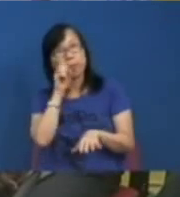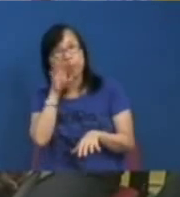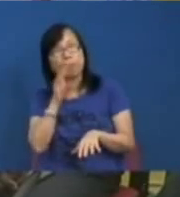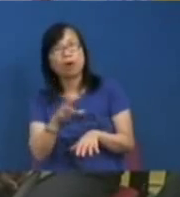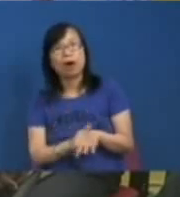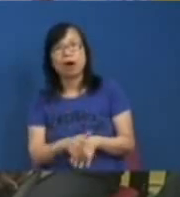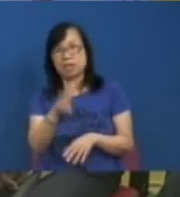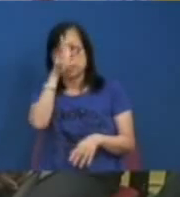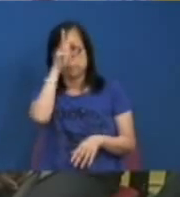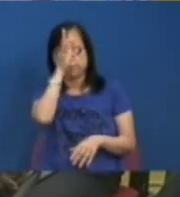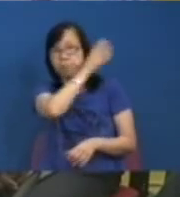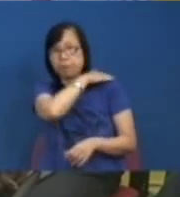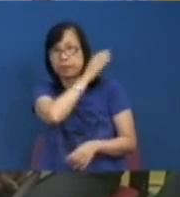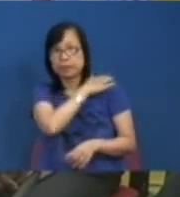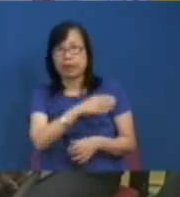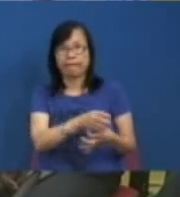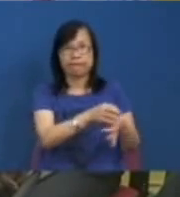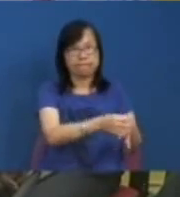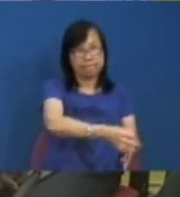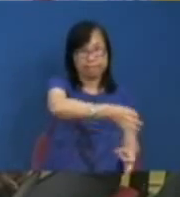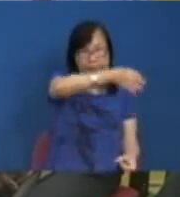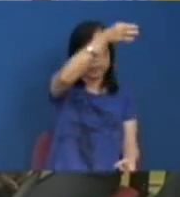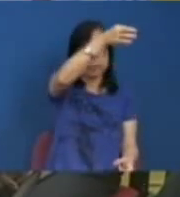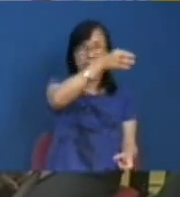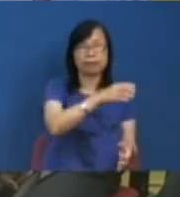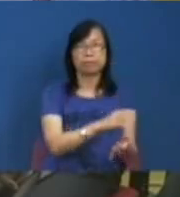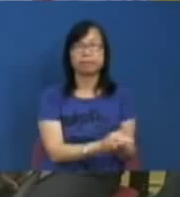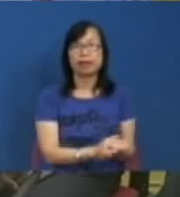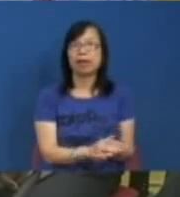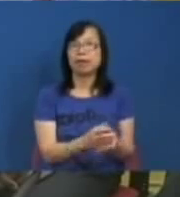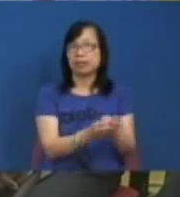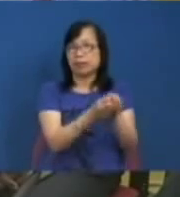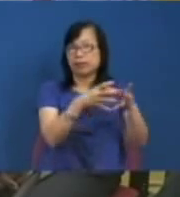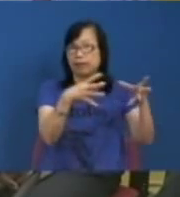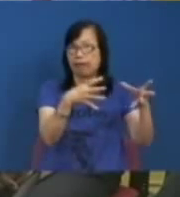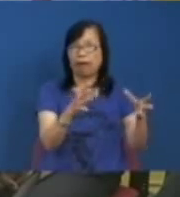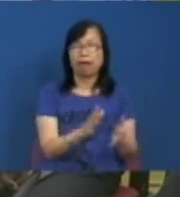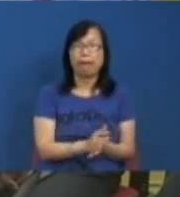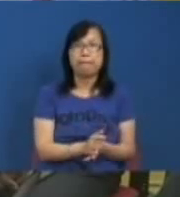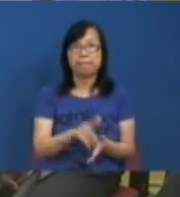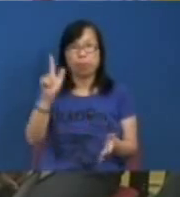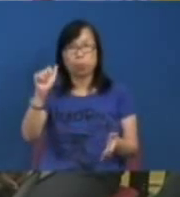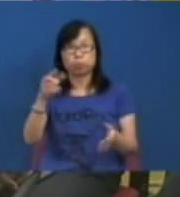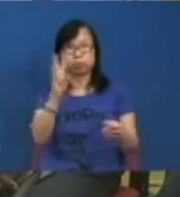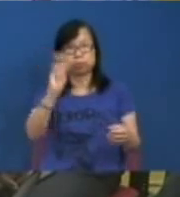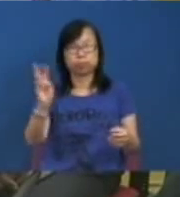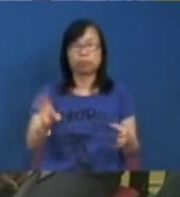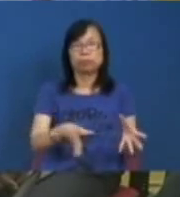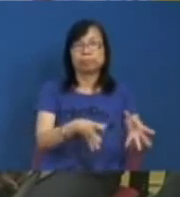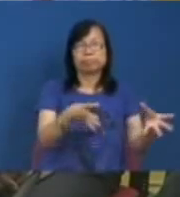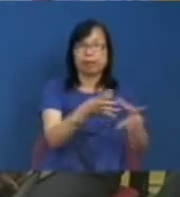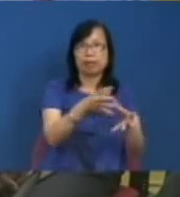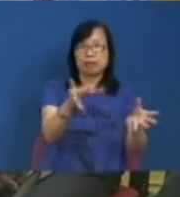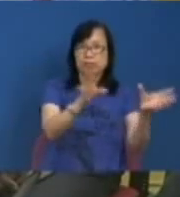公家負責嗰個咧就係一條直身比較直徑大嘅污水集水喉，就收集曬